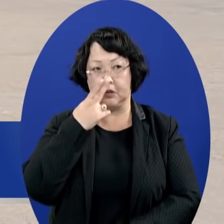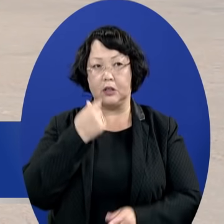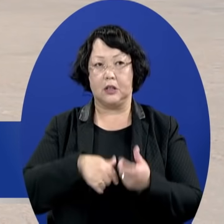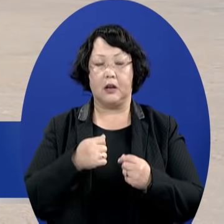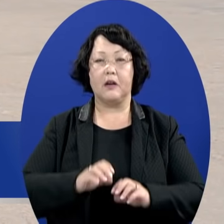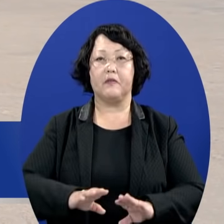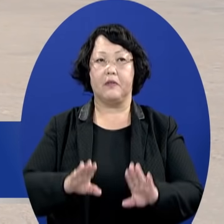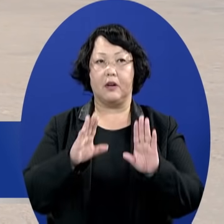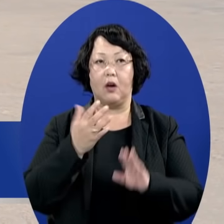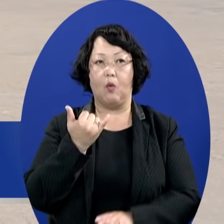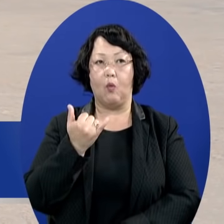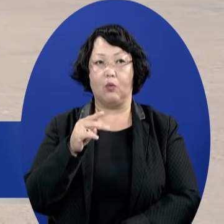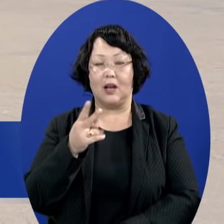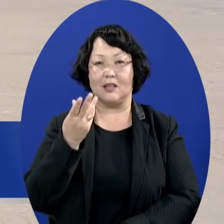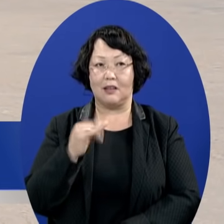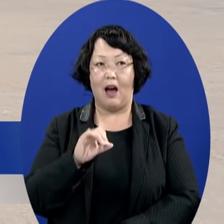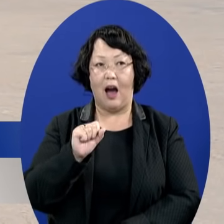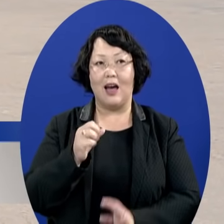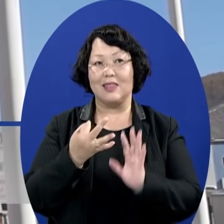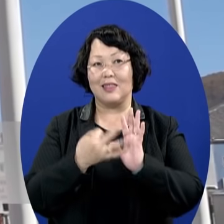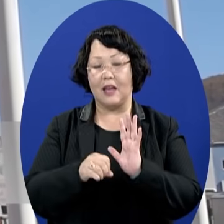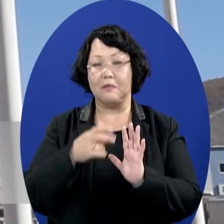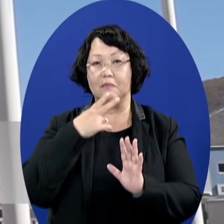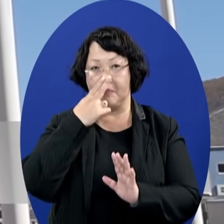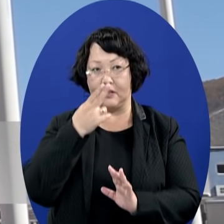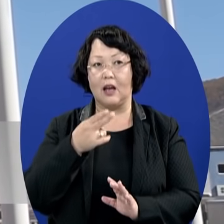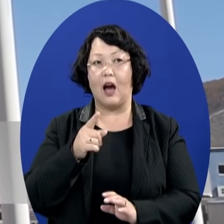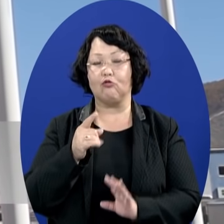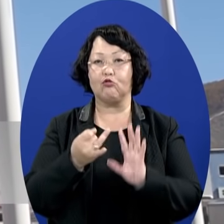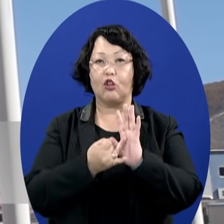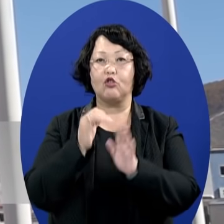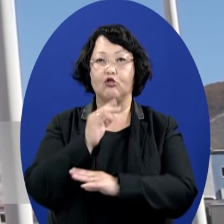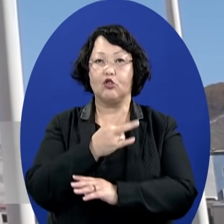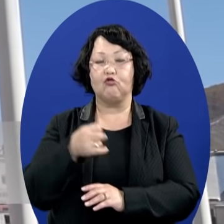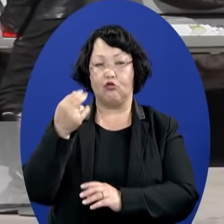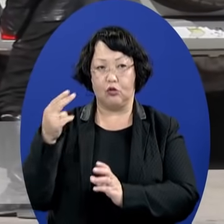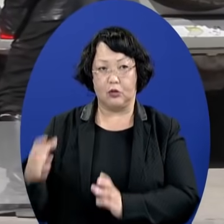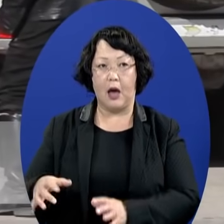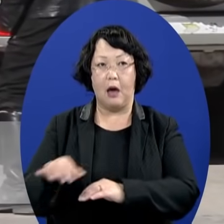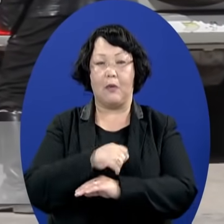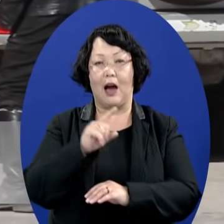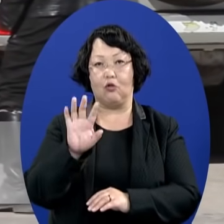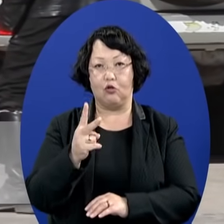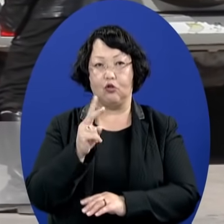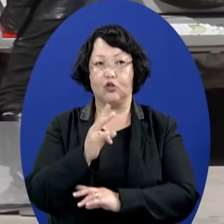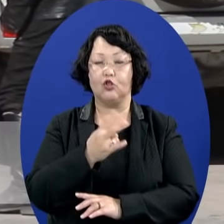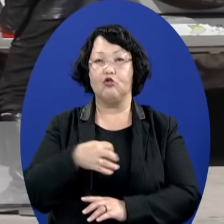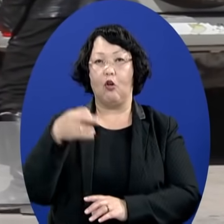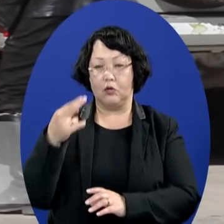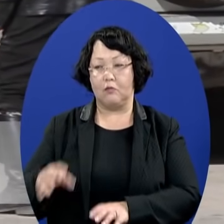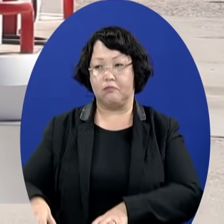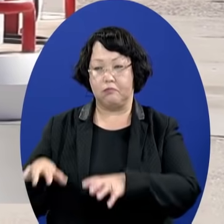өнөөдрийн байдлаар Улаанстад А80 бензин 17 оны нөөцтэй байгаа бол аймгийн хэмжээнд 12 оны нөөцтэй АИ-92